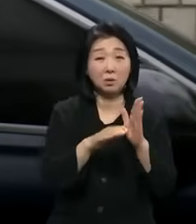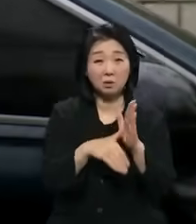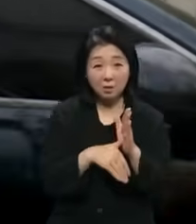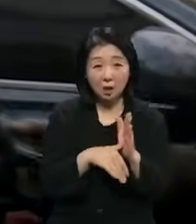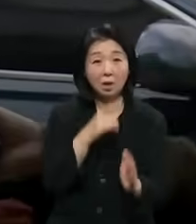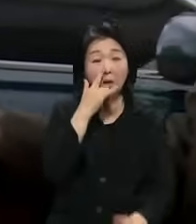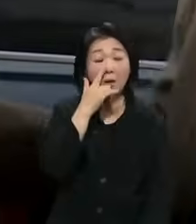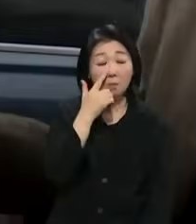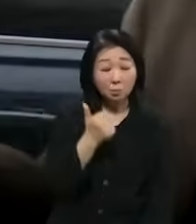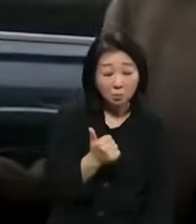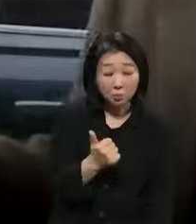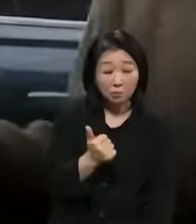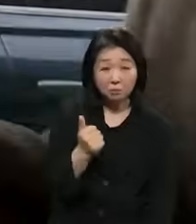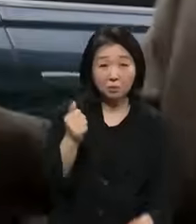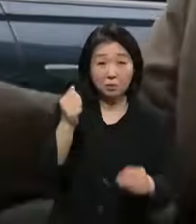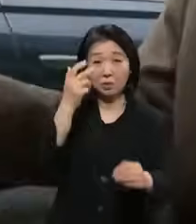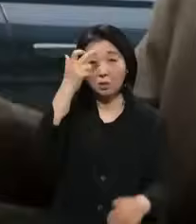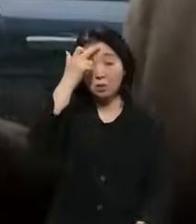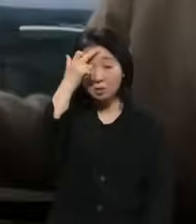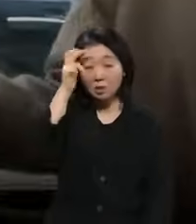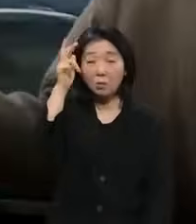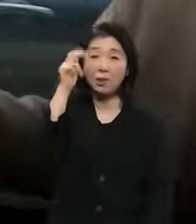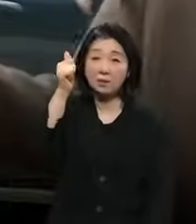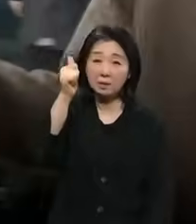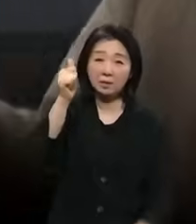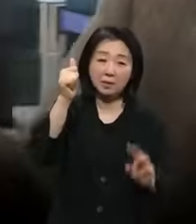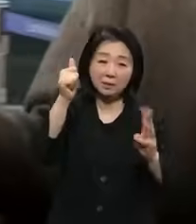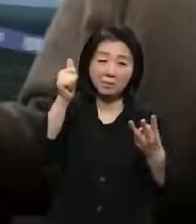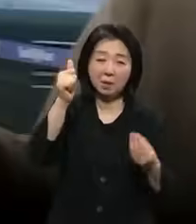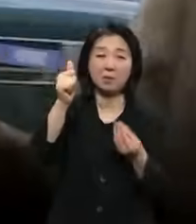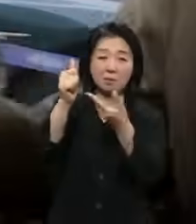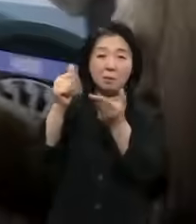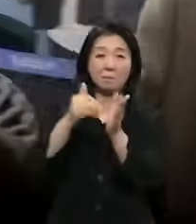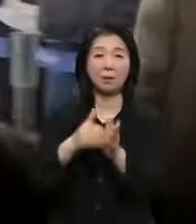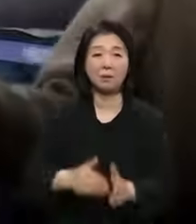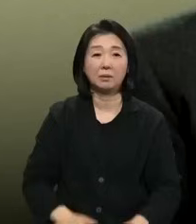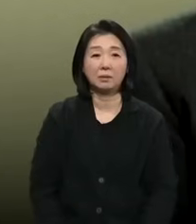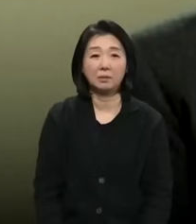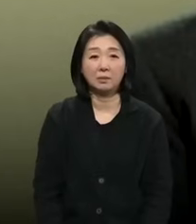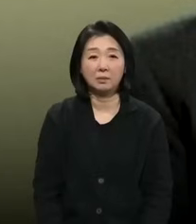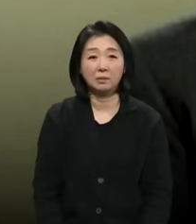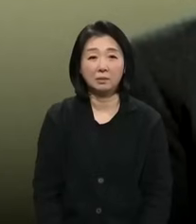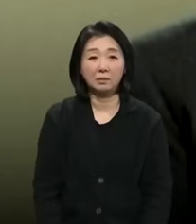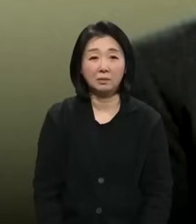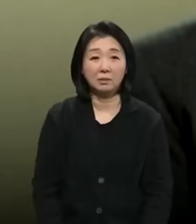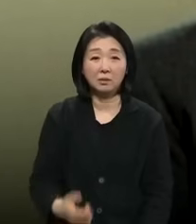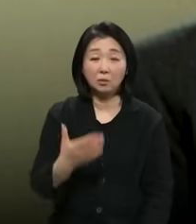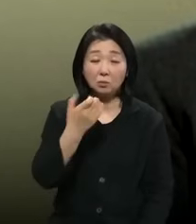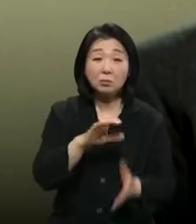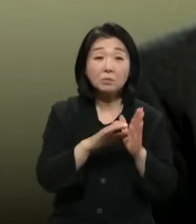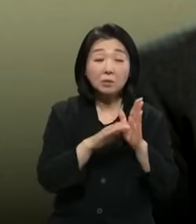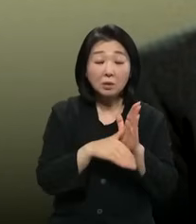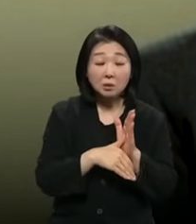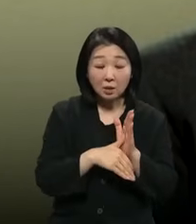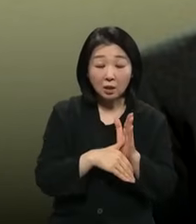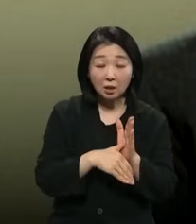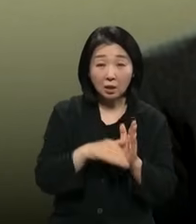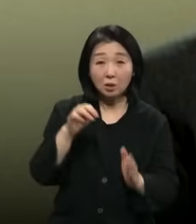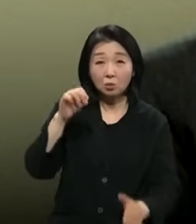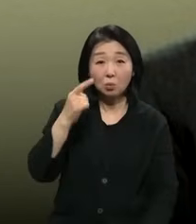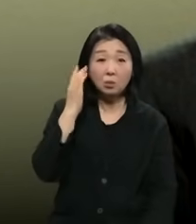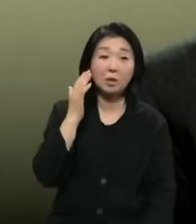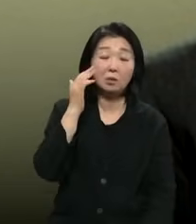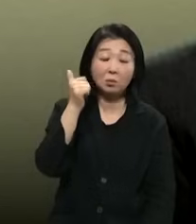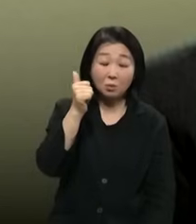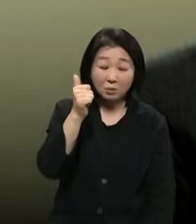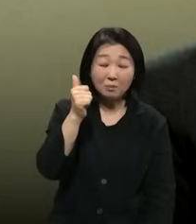회장 측에 300억 원이 넘는 자금을 전달했다고 주장한 것으로 전해졌습니다. 1990년대 노태우 전 대통령이